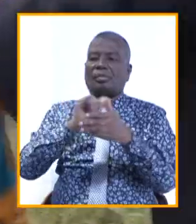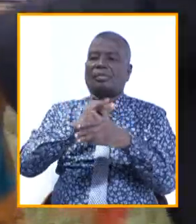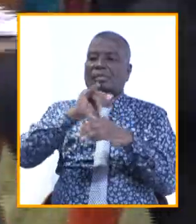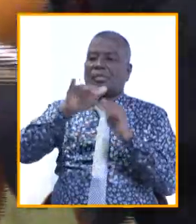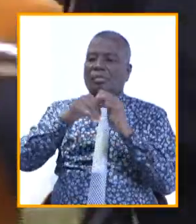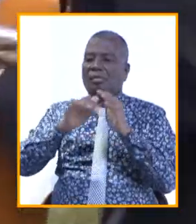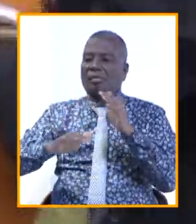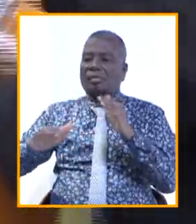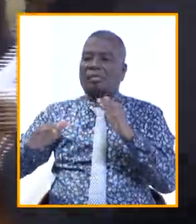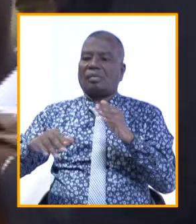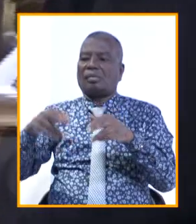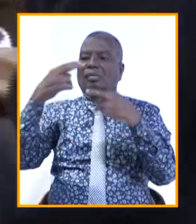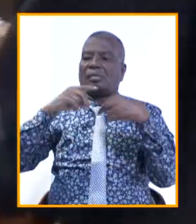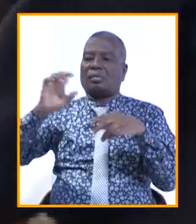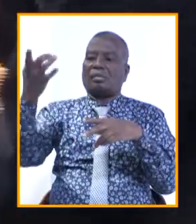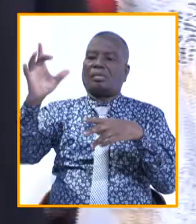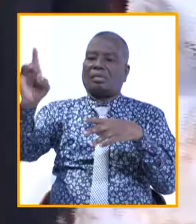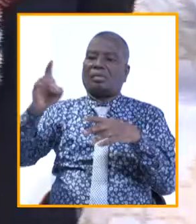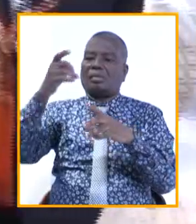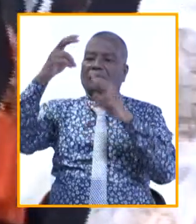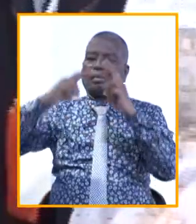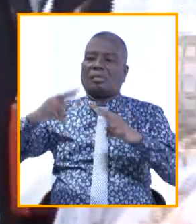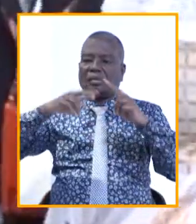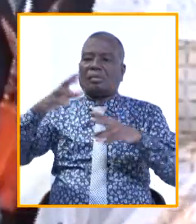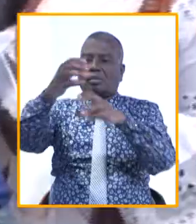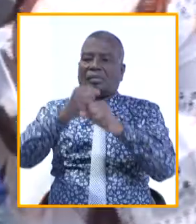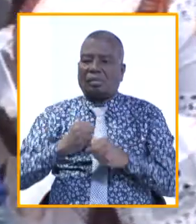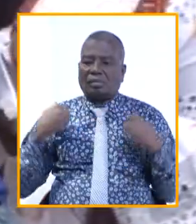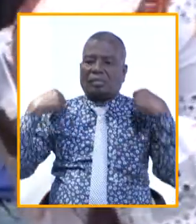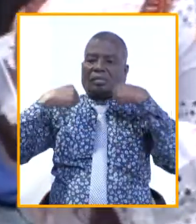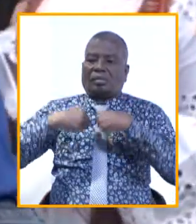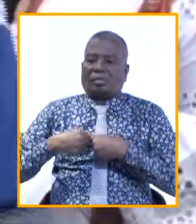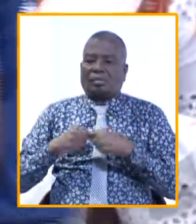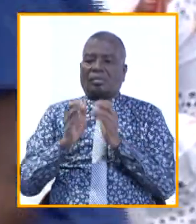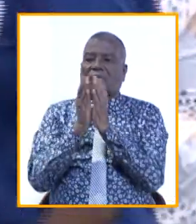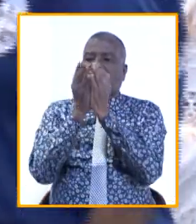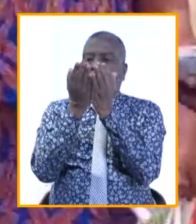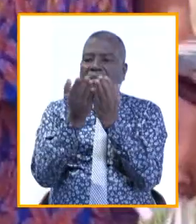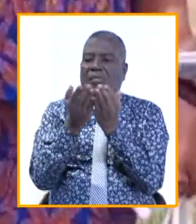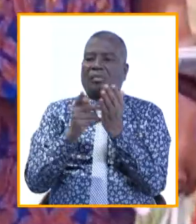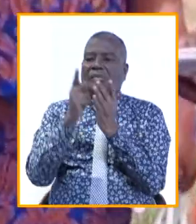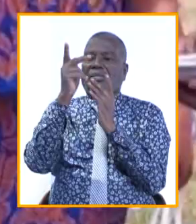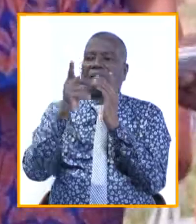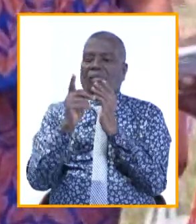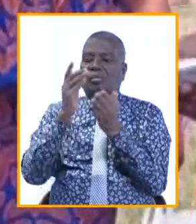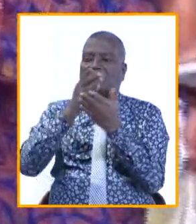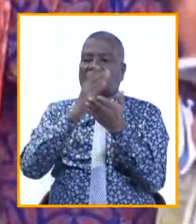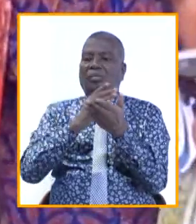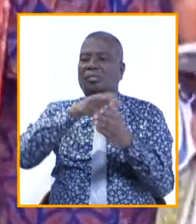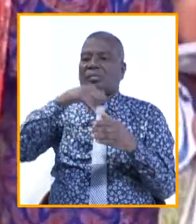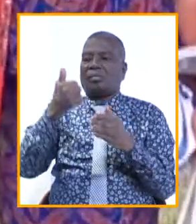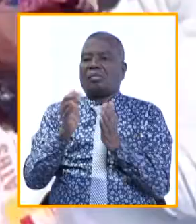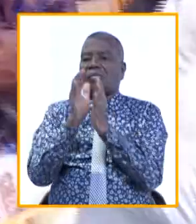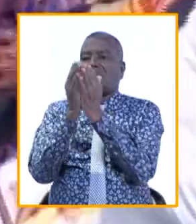tout-petits, issus des 18 villages, reçoivent des uniformes d'école, des ouvrages scolaires au programme des cours et autres